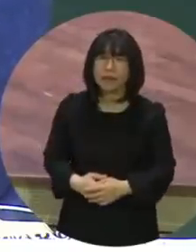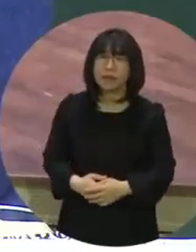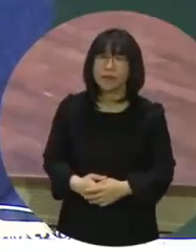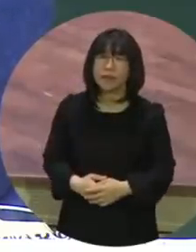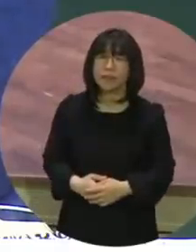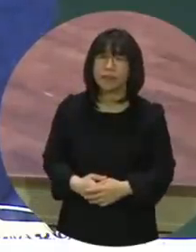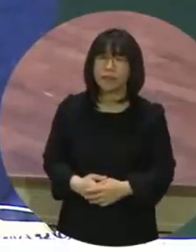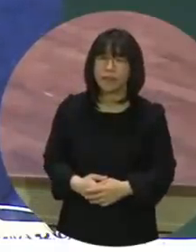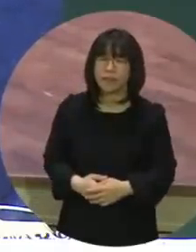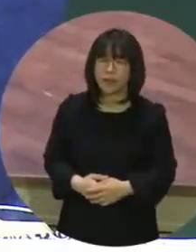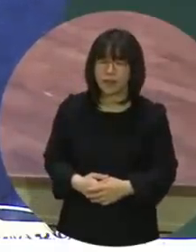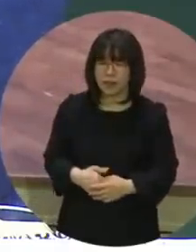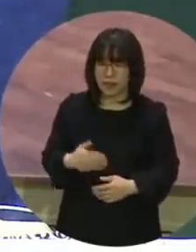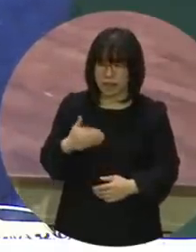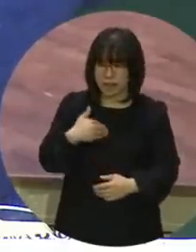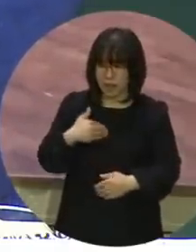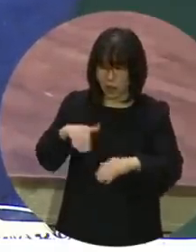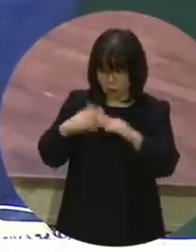인생 작품.